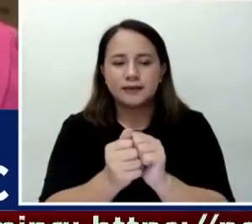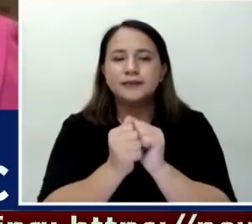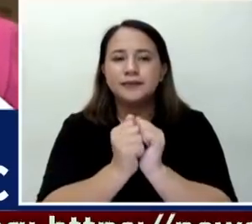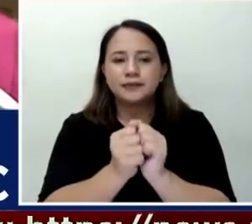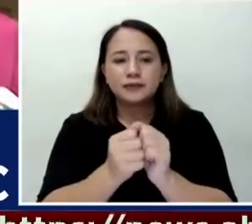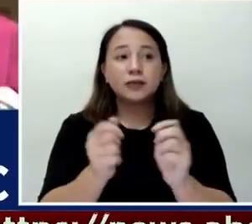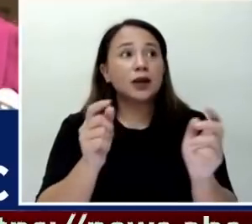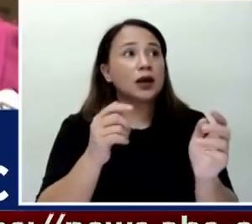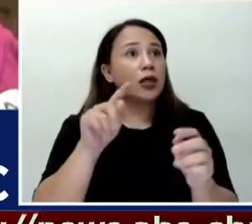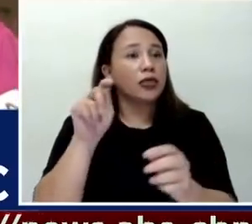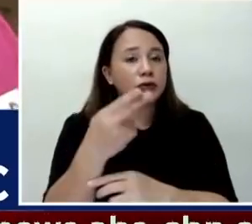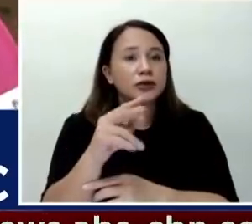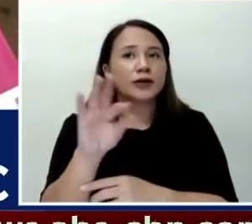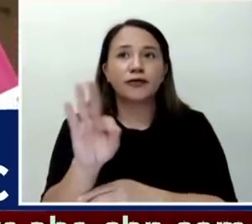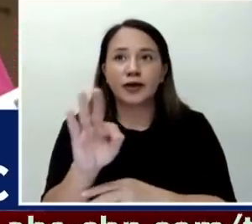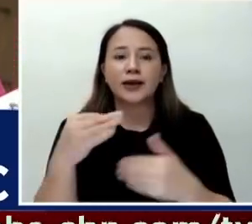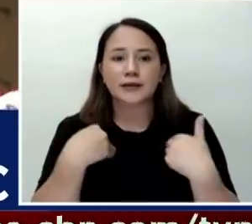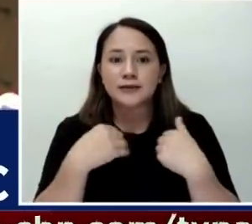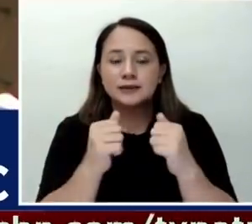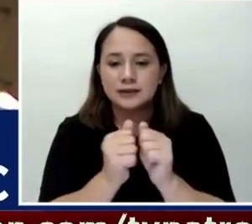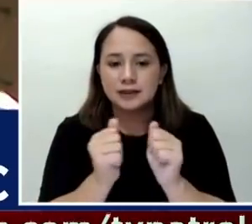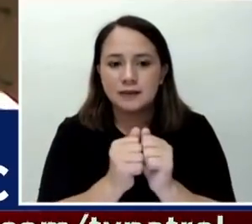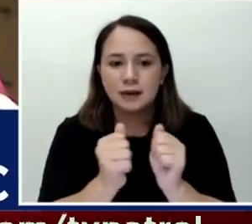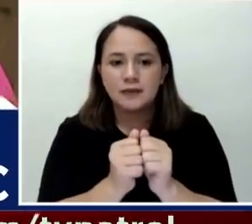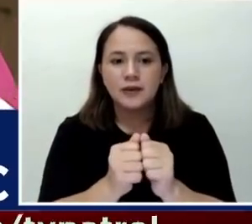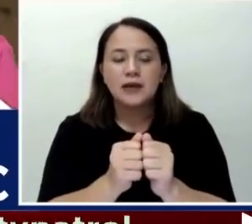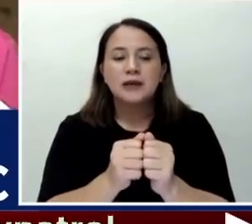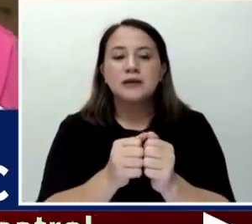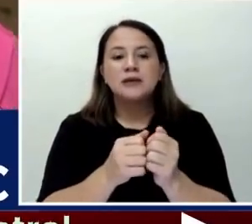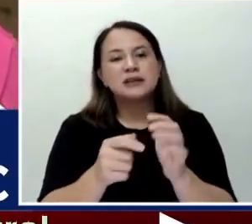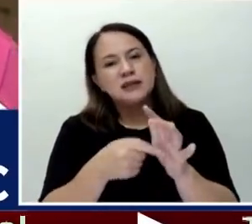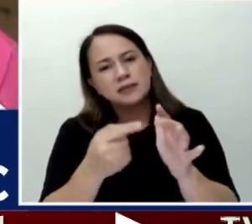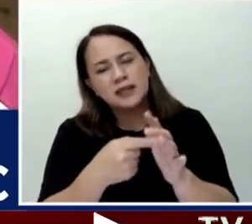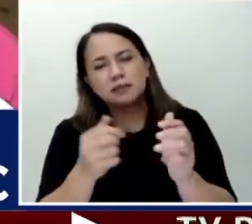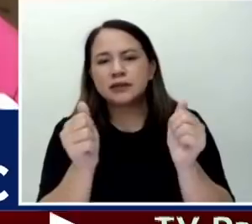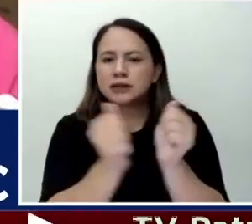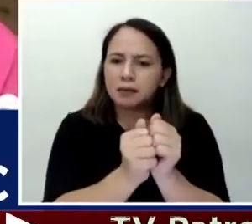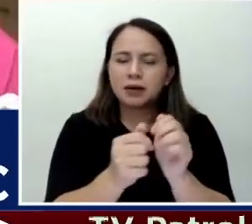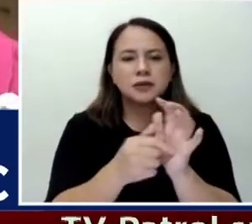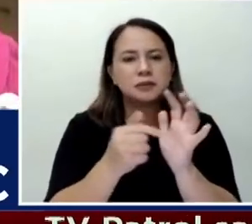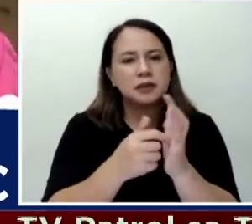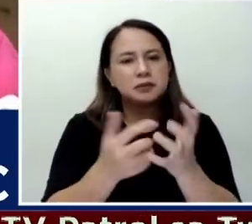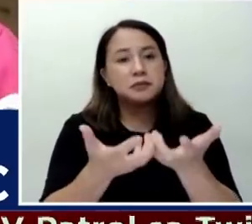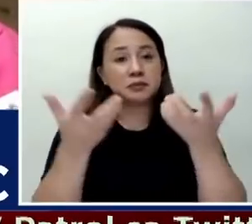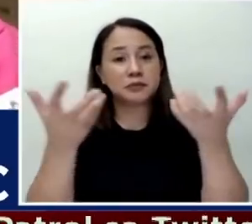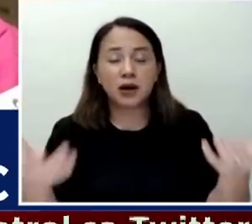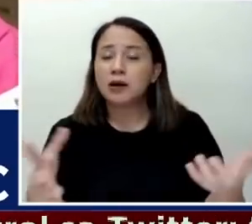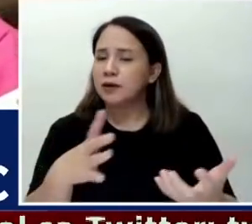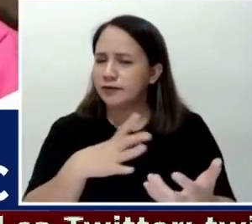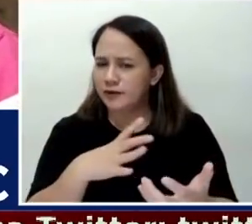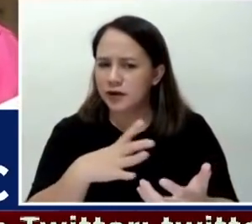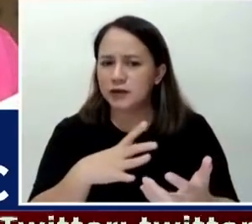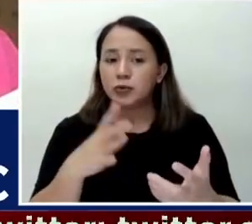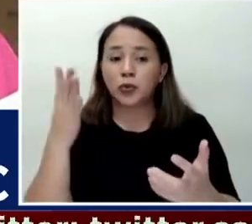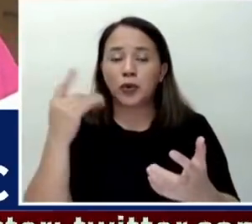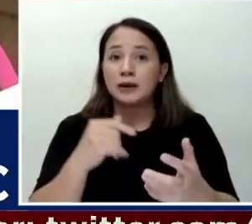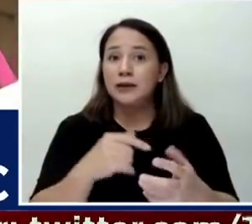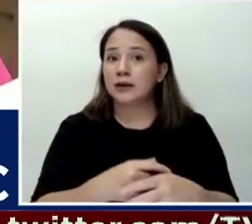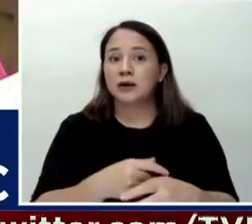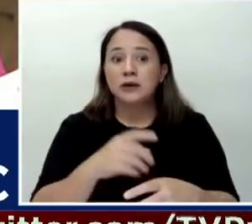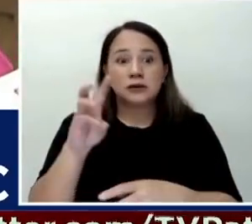on Thursday and Friday. So, minsan hindi kami magkasama, minsan magkakasama kami. Ganun talaga dahil hindi biro,